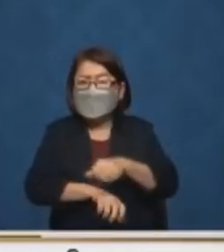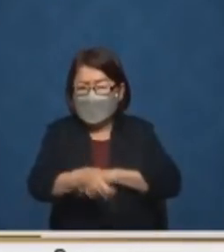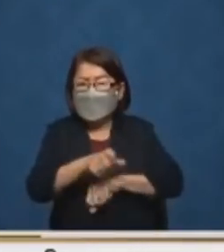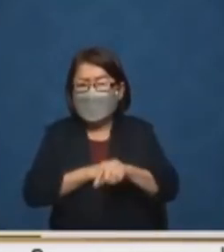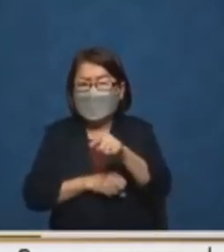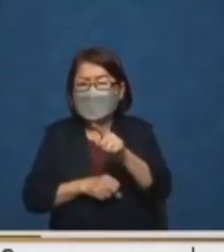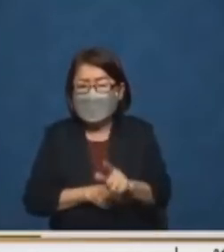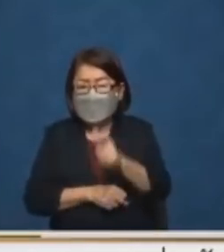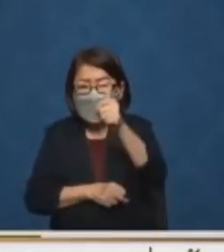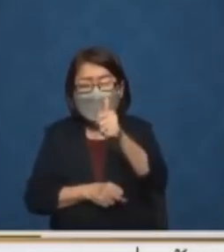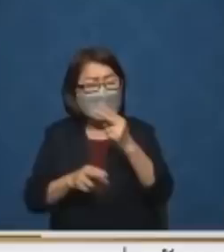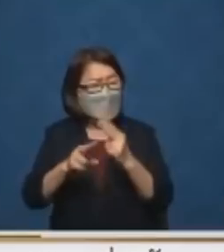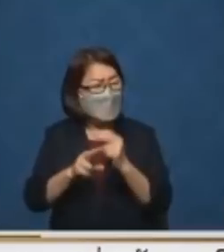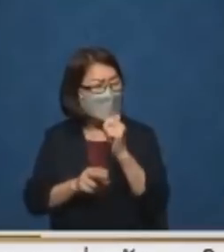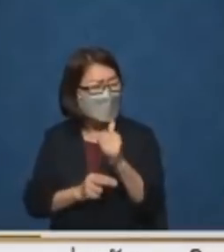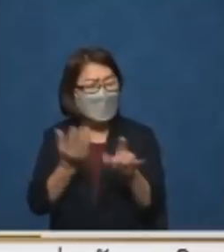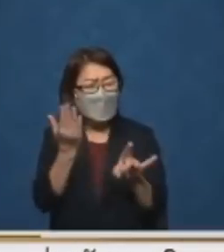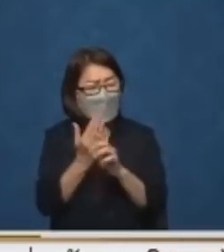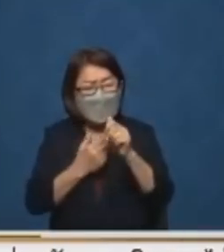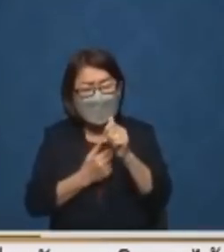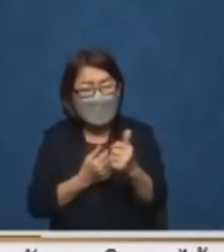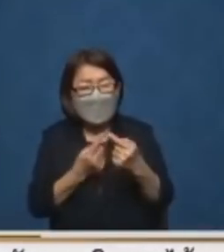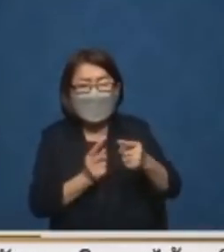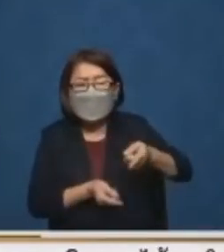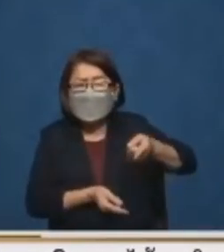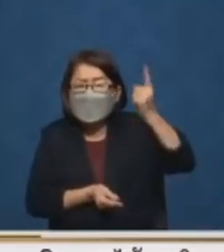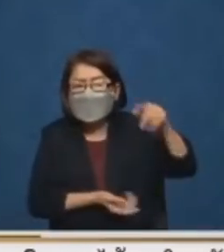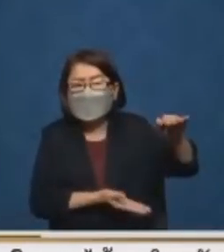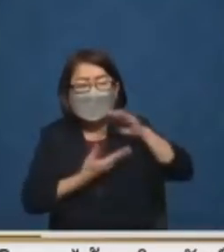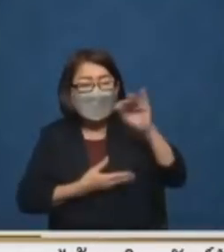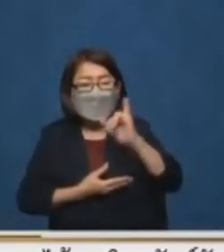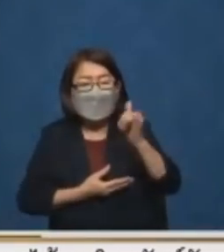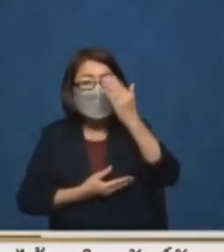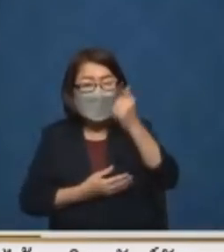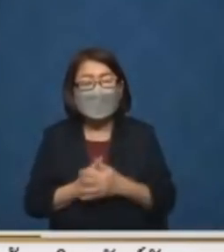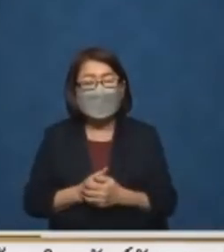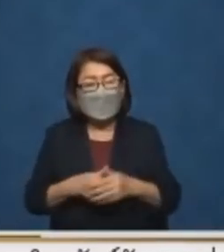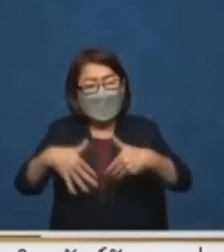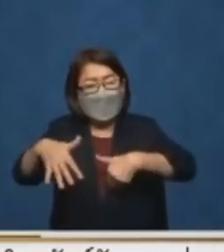ที่เขาบอกมประสิทธภาพสงกวานี่ทานทำให้ลาช้าประชาชนขาดทางเลือก